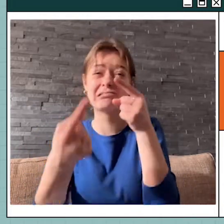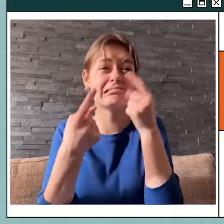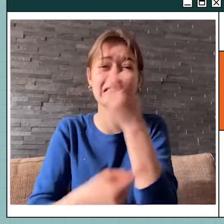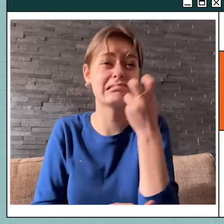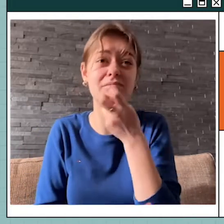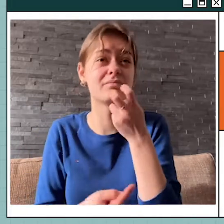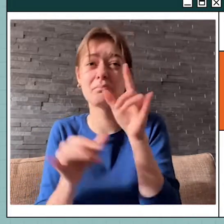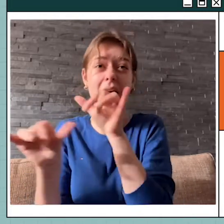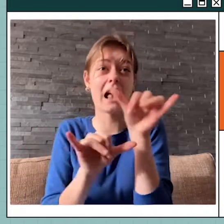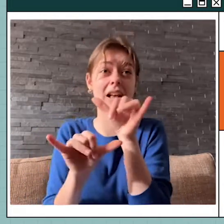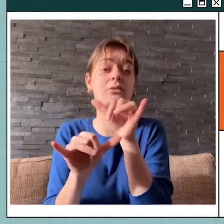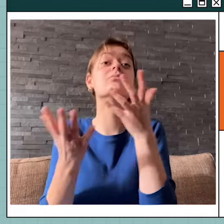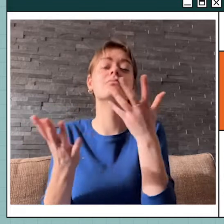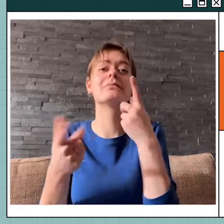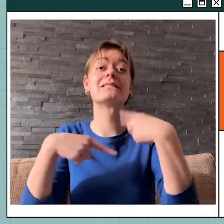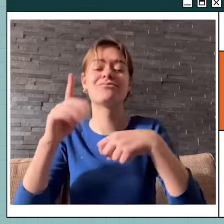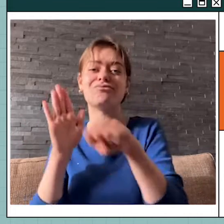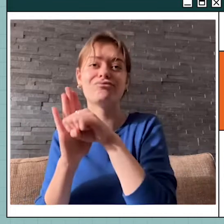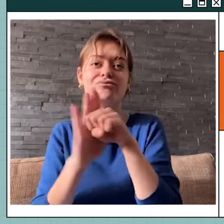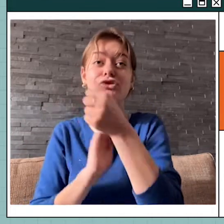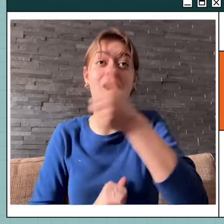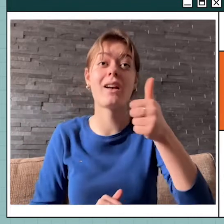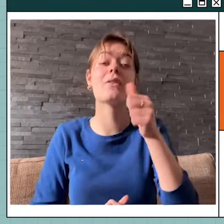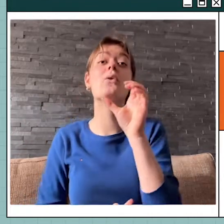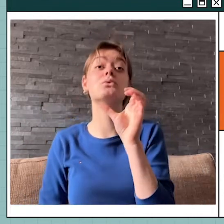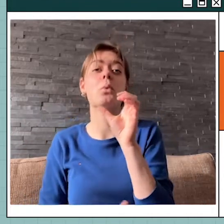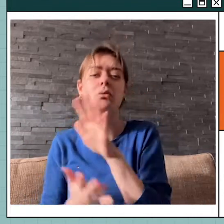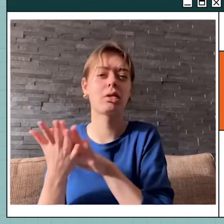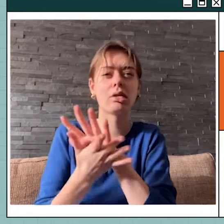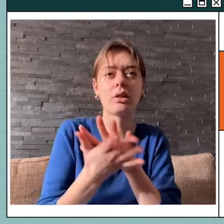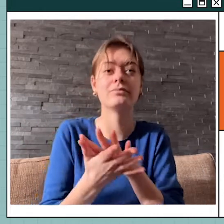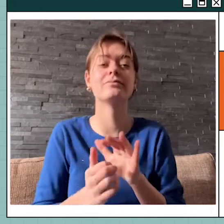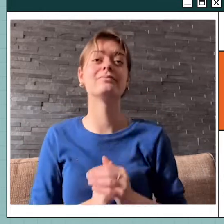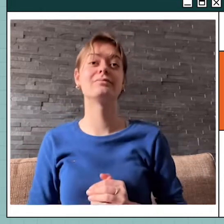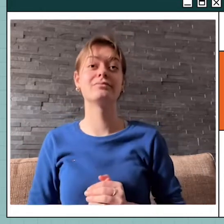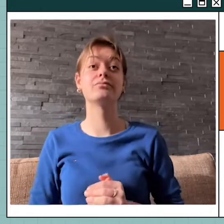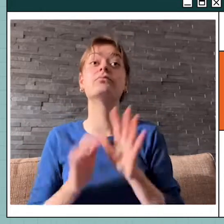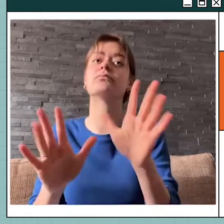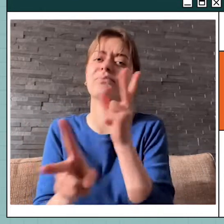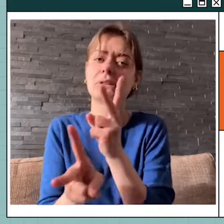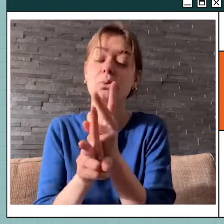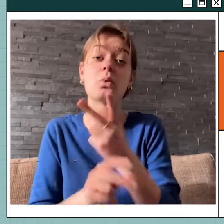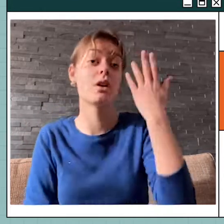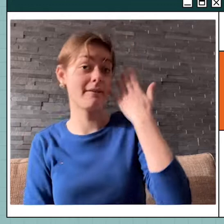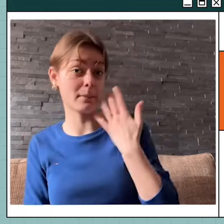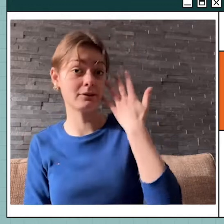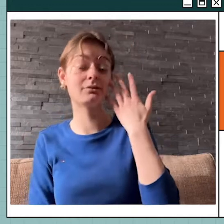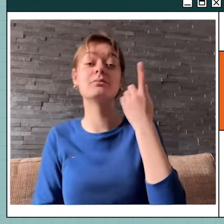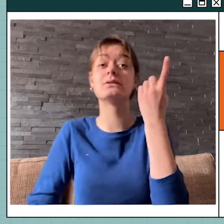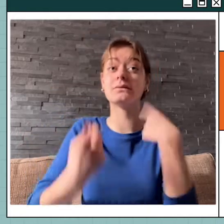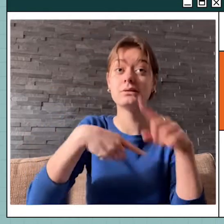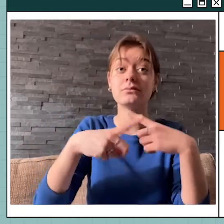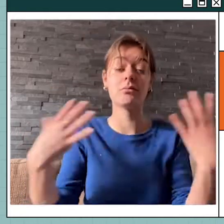difficulté-là en attribuant un signe à chaque consonne ambiguë. Mais attention, ne confondez pas le LPC